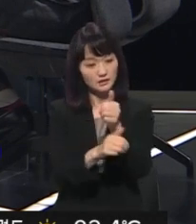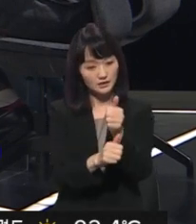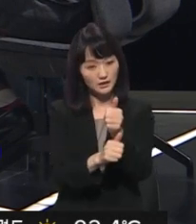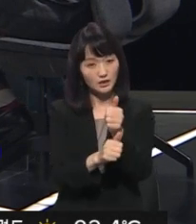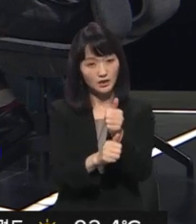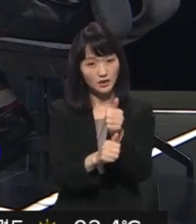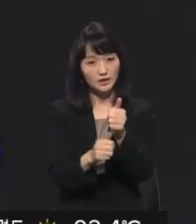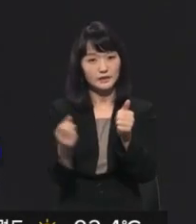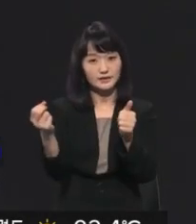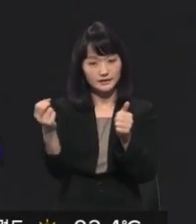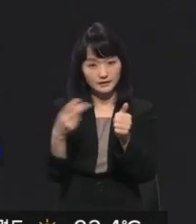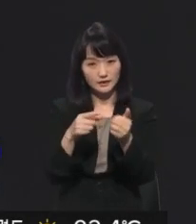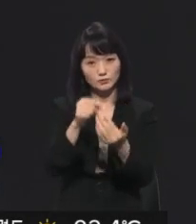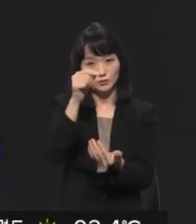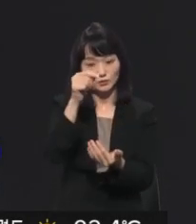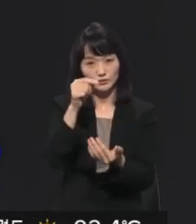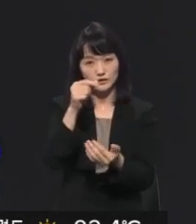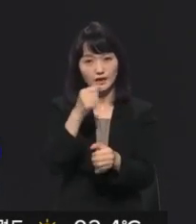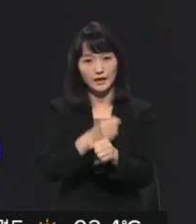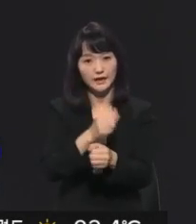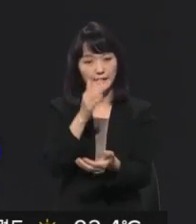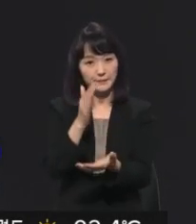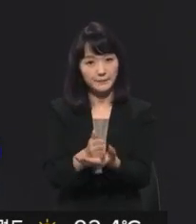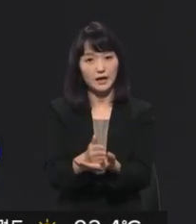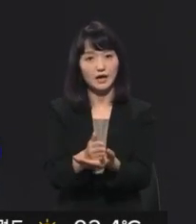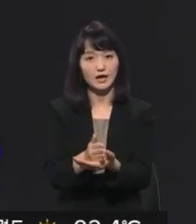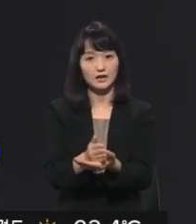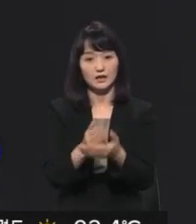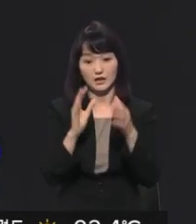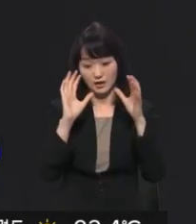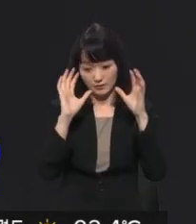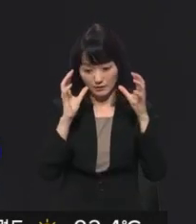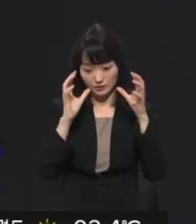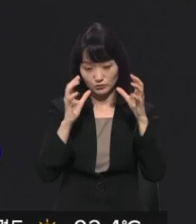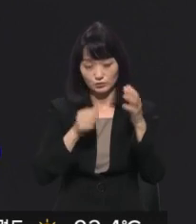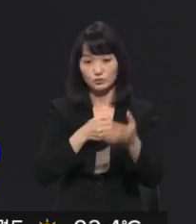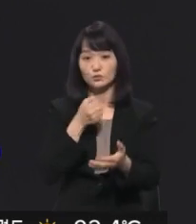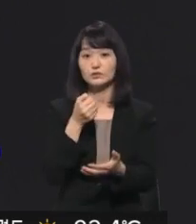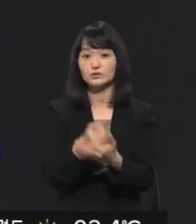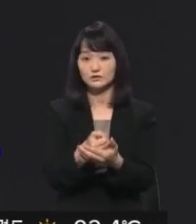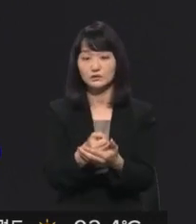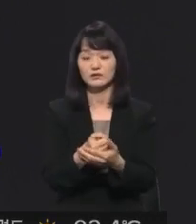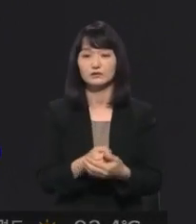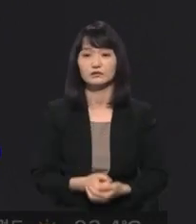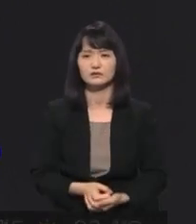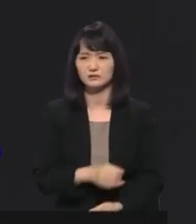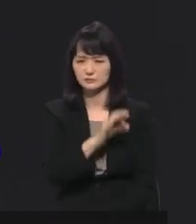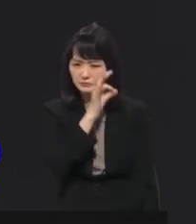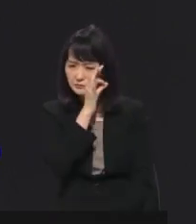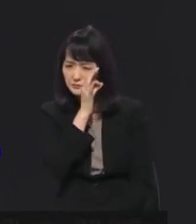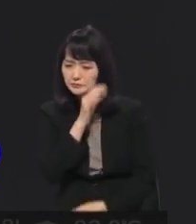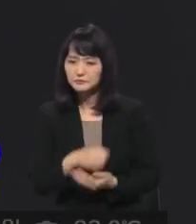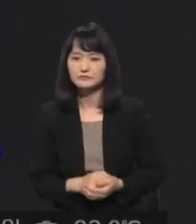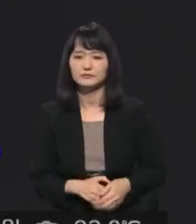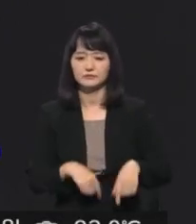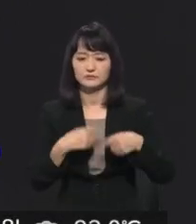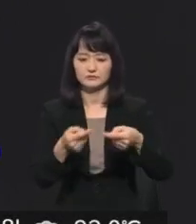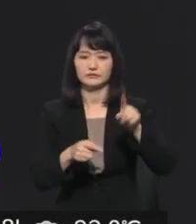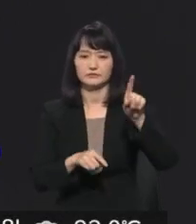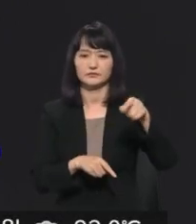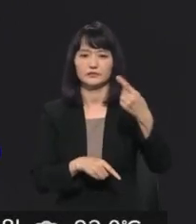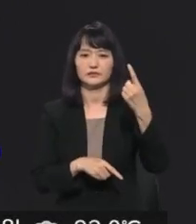개정안을 그것도 참 저도 같은 당협위원장 입니다만 참 저도 좀 챙피한 게 516 명 중에서